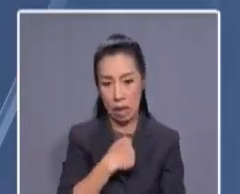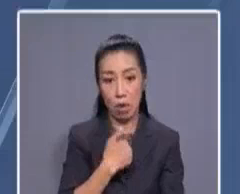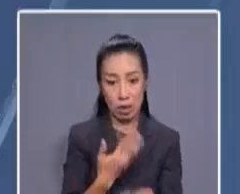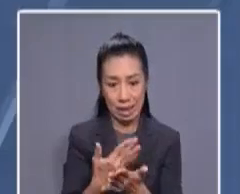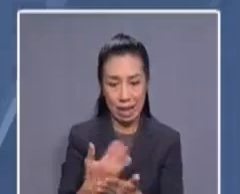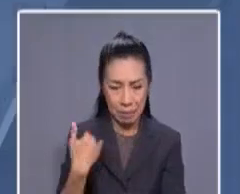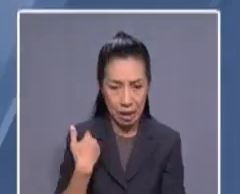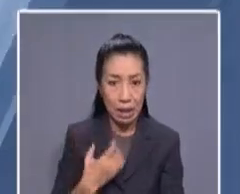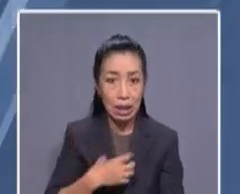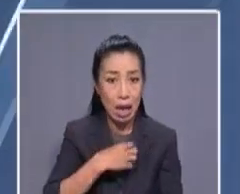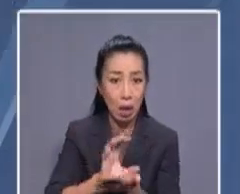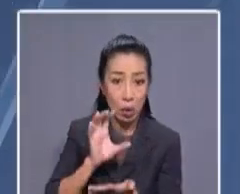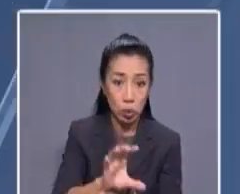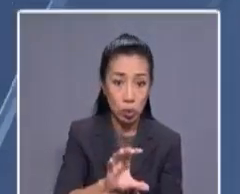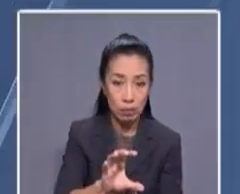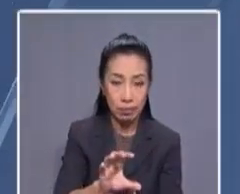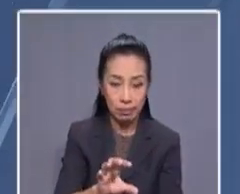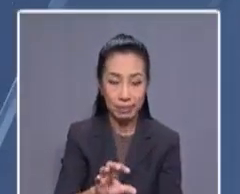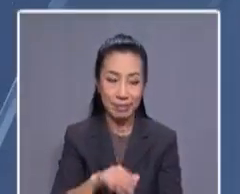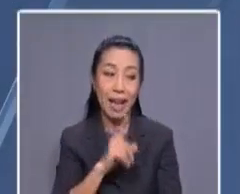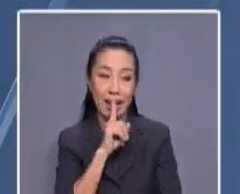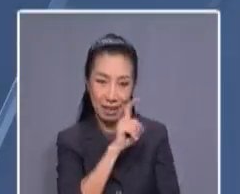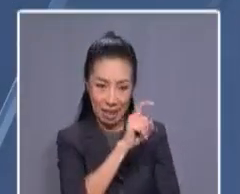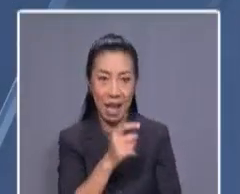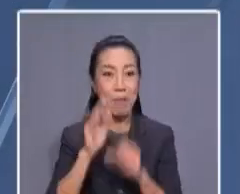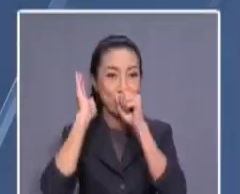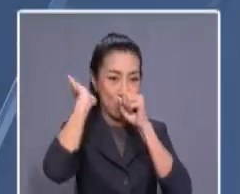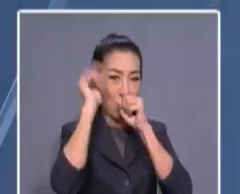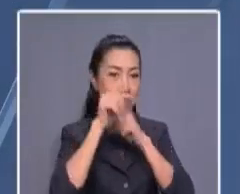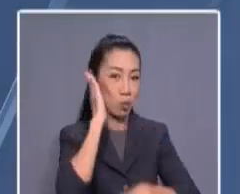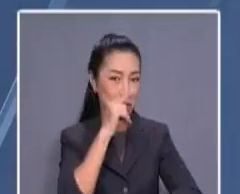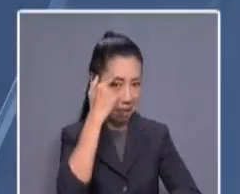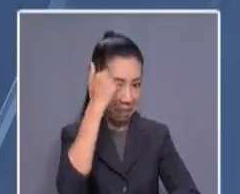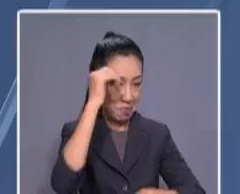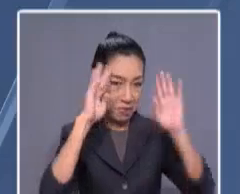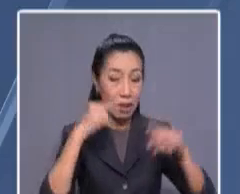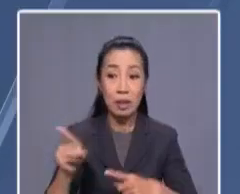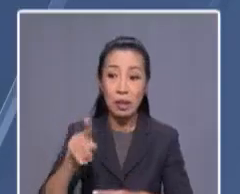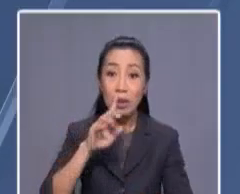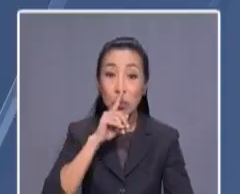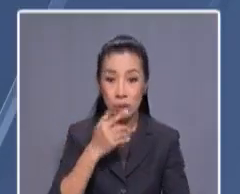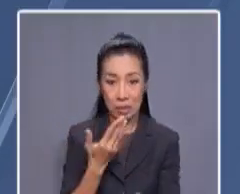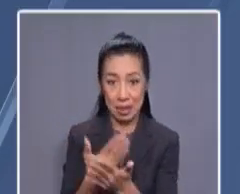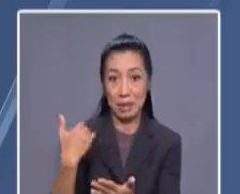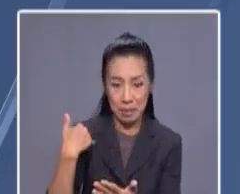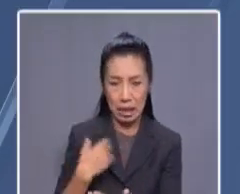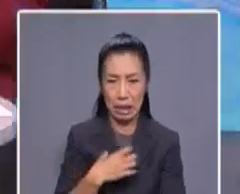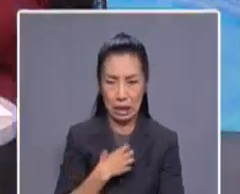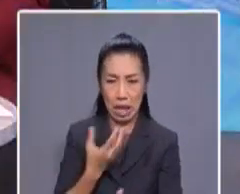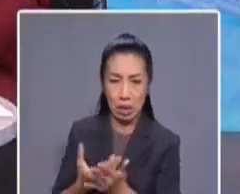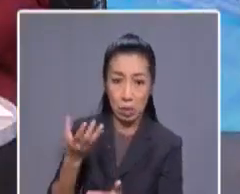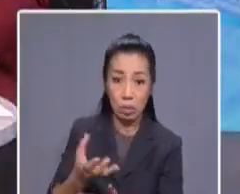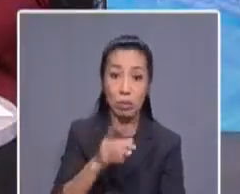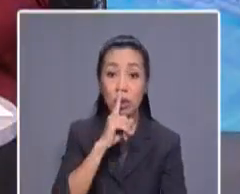ทุนนะครับ ค่ะถามคุณกำพูเนี่ยค่ะ ฮะ เขาเป็นนักลงทุนที่อ ันนั้นวงเล็บถ้ามีเงินแล้วอยากจะลงทุน ค่ะ แล้วก็ถ้า